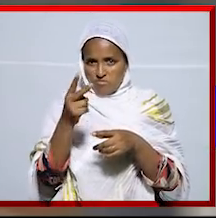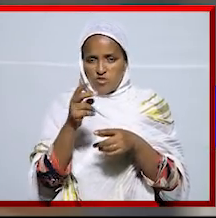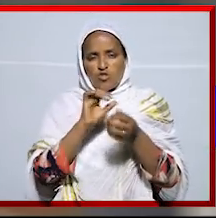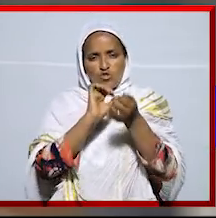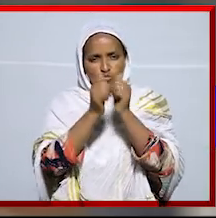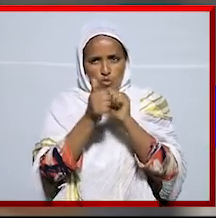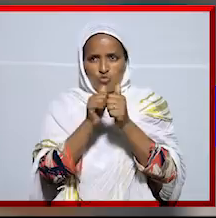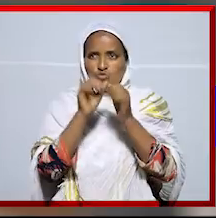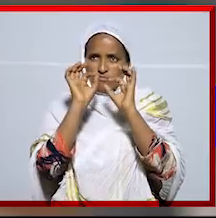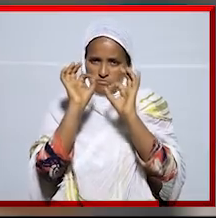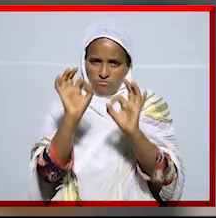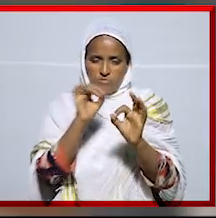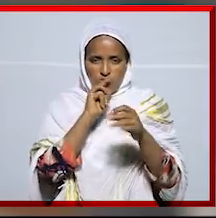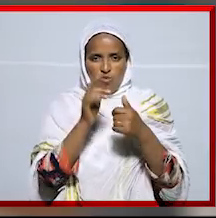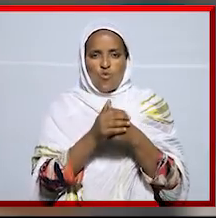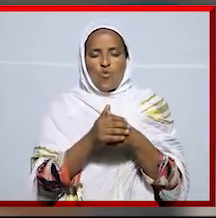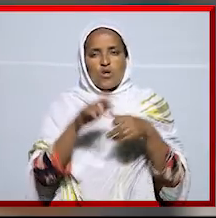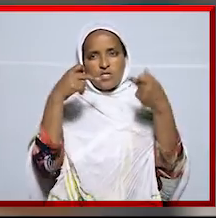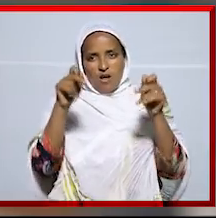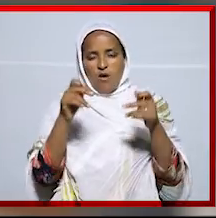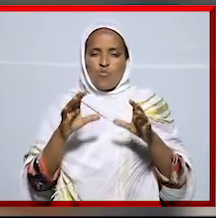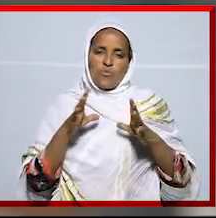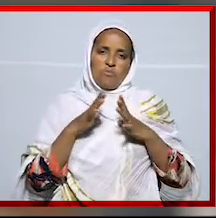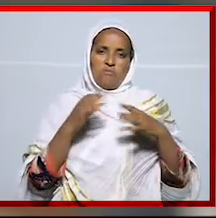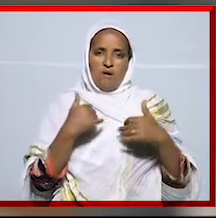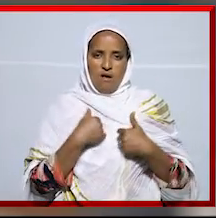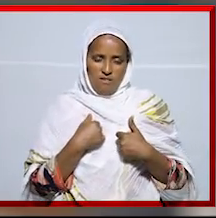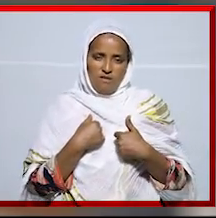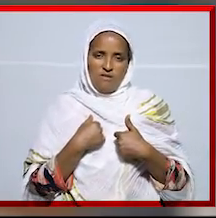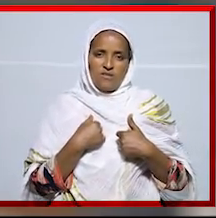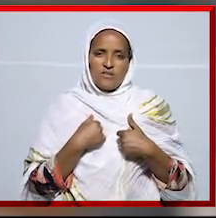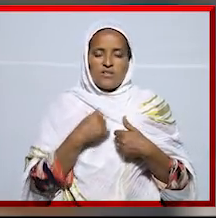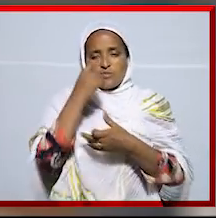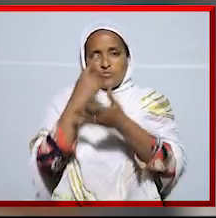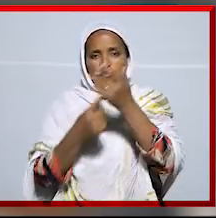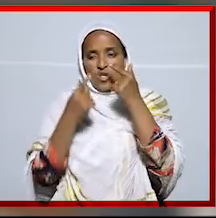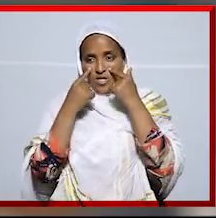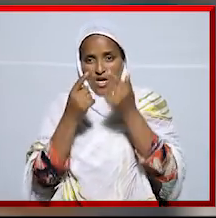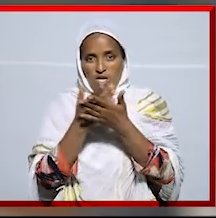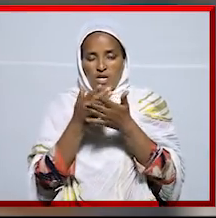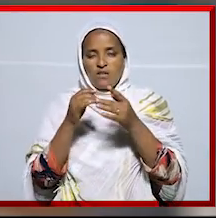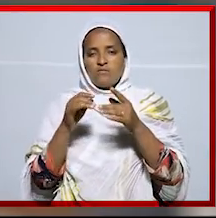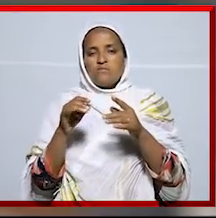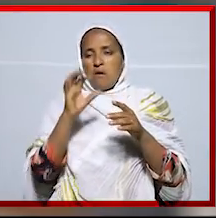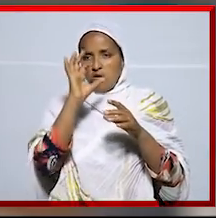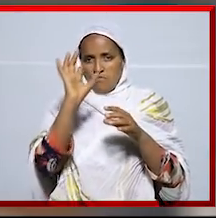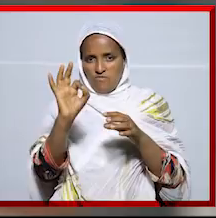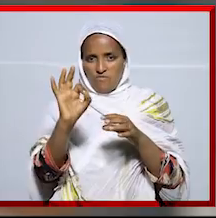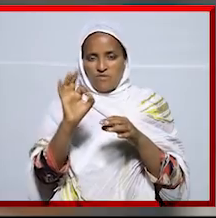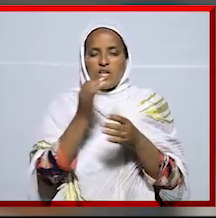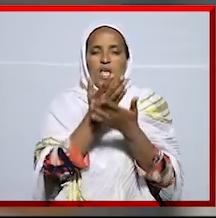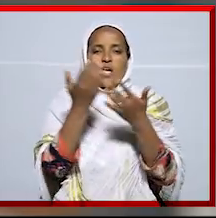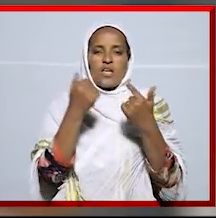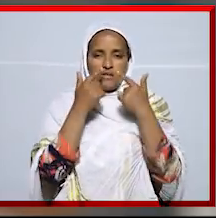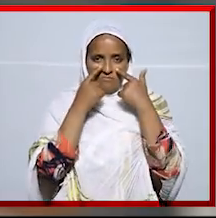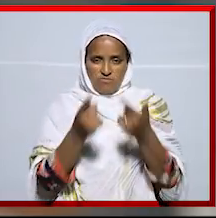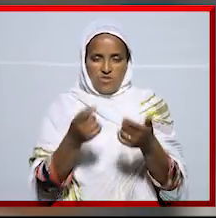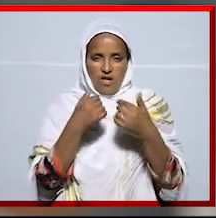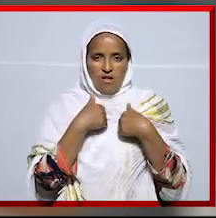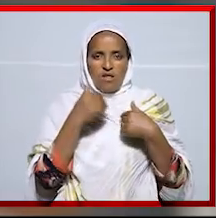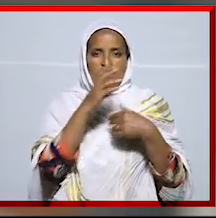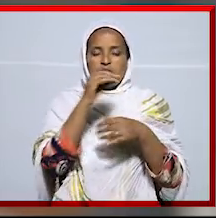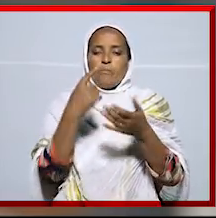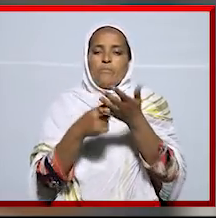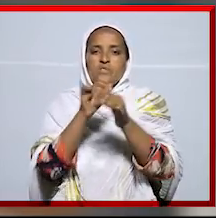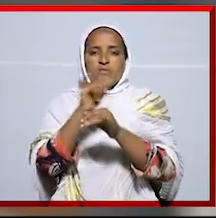ነገር ስፖርቶቹም አሪፍ ነገር ነው፣ ድራሞቹም ትዝናናበታለ። ብቻ የታየ ነገር ያሉት ሌላም ቴሌቪዥን ላይ አሪፍ ነገር ነው